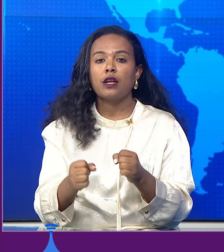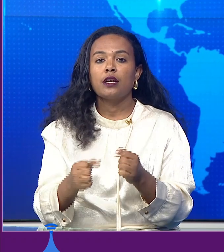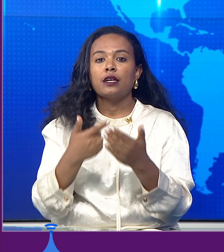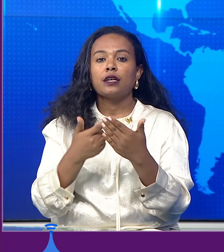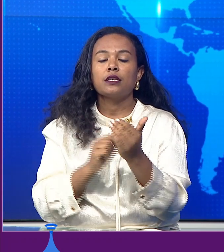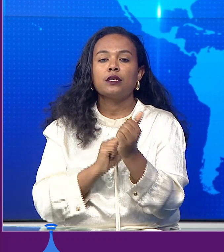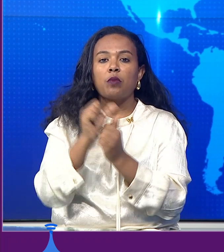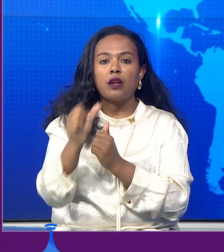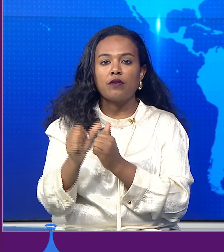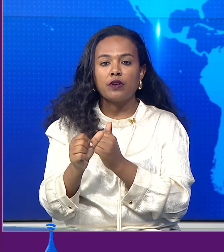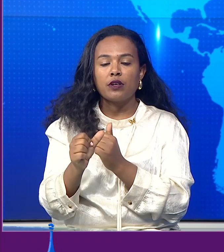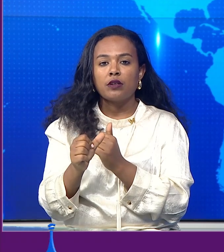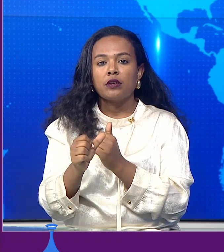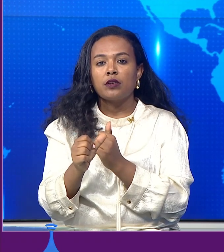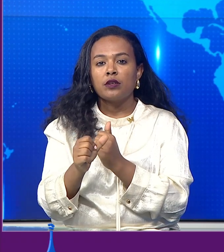ባለፈ